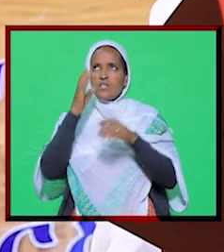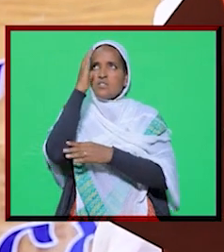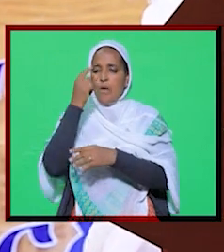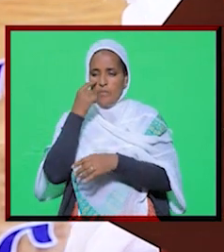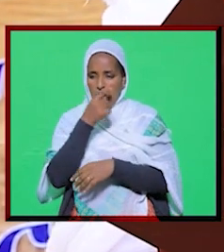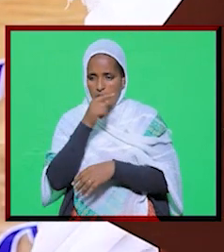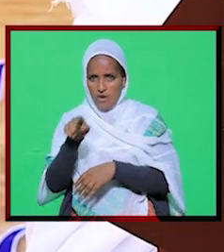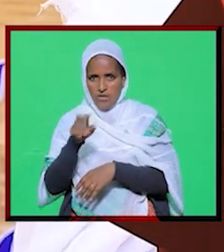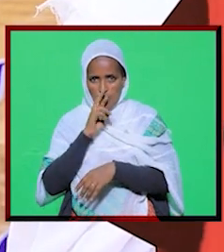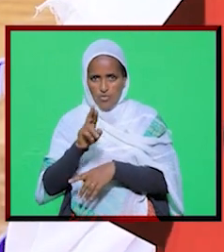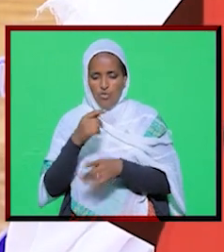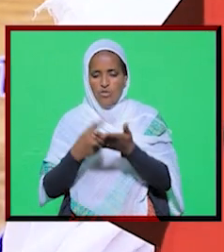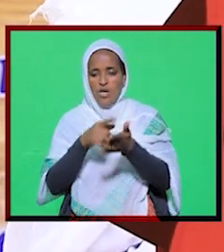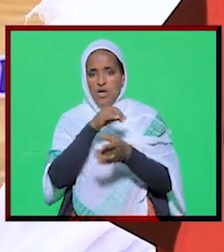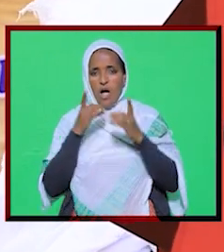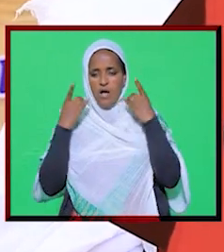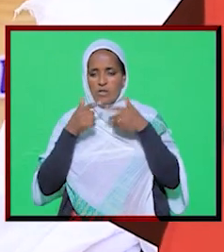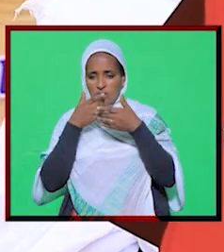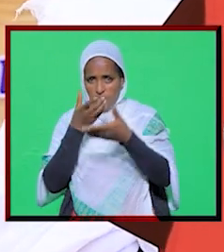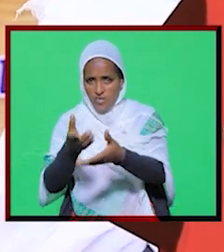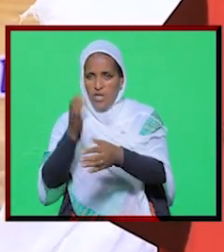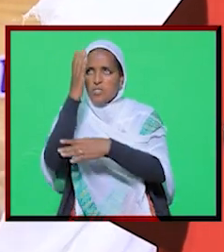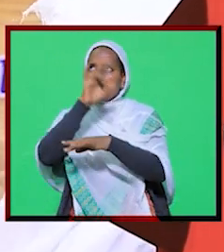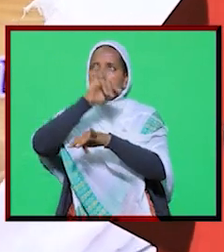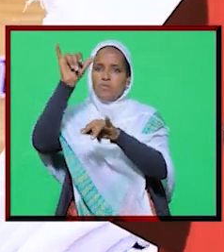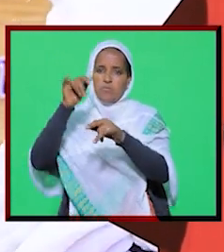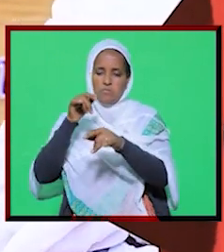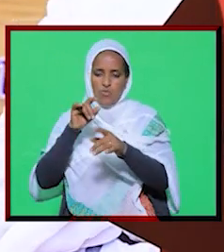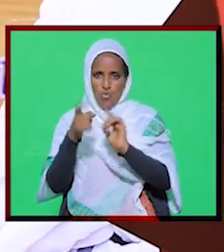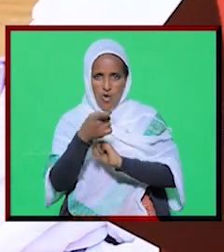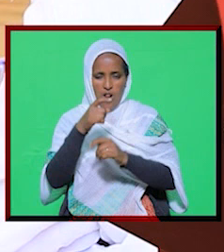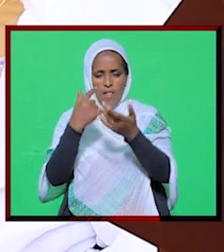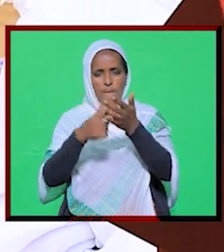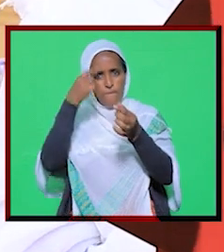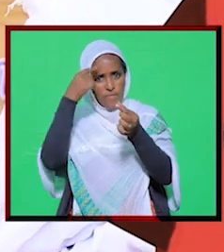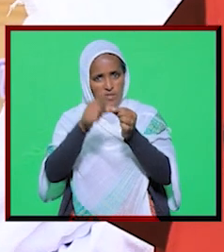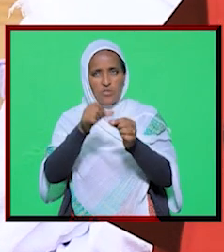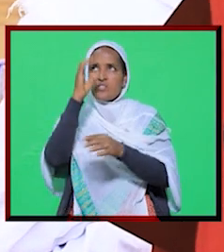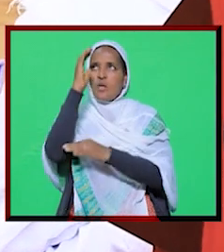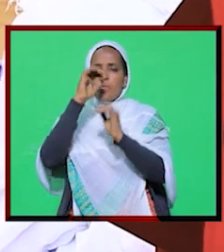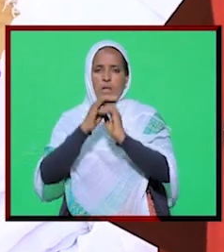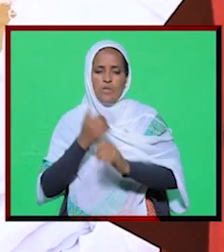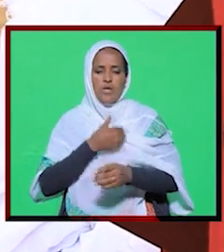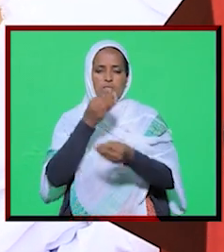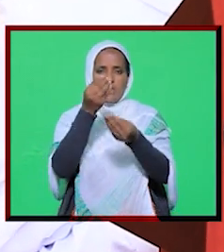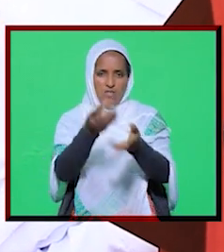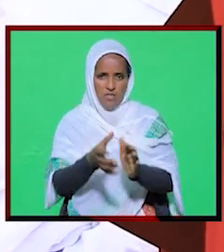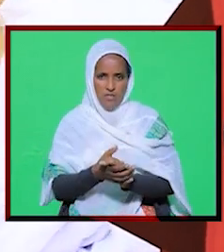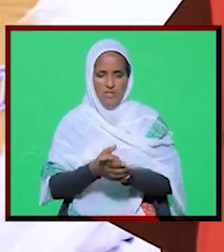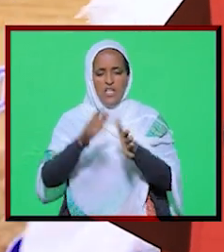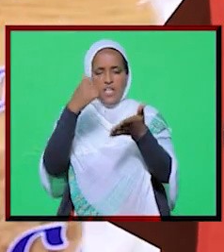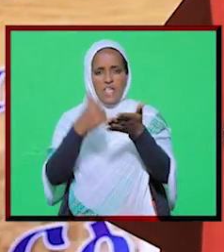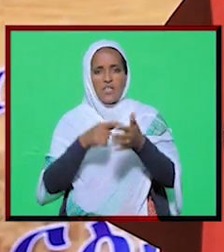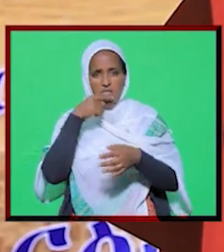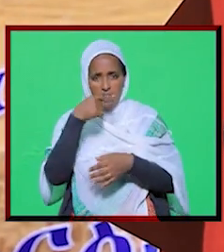ናቸው። ለካህናት መናዘዙ ለእግዚአብሔር መናዘዝ ይሆንለታል። ይህንን የምናስተውልበትን ኃይል እግዚአብሔር አምላካችን ያድለን።